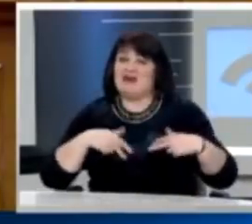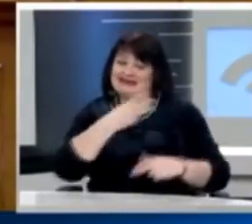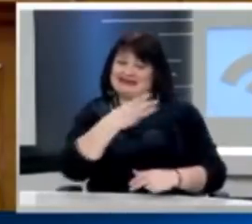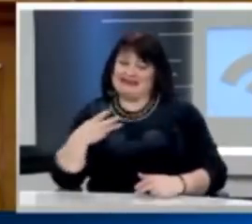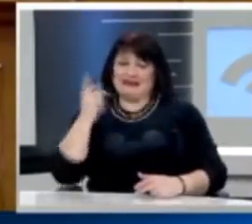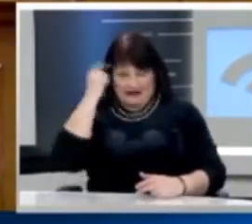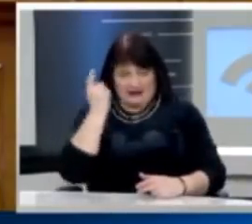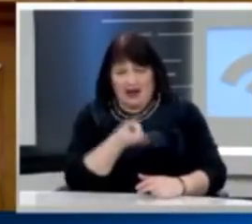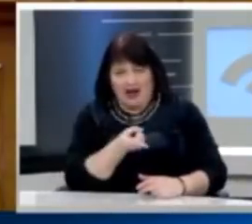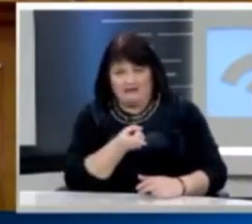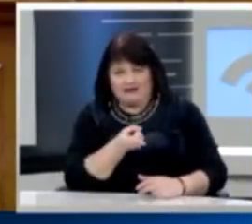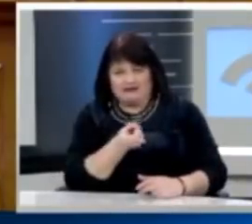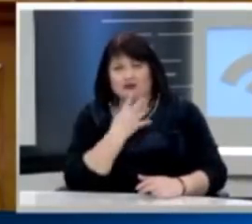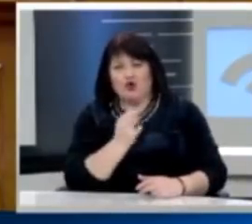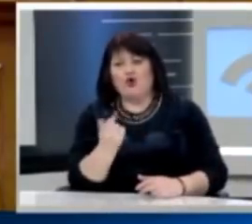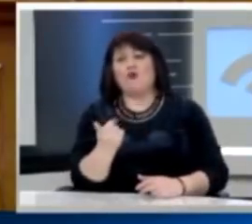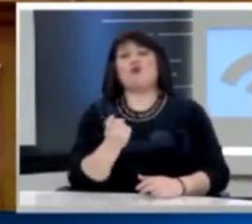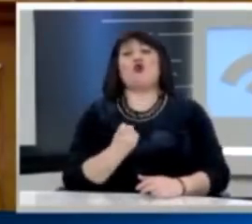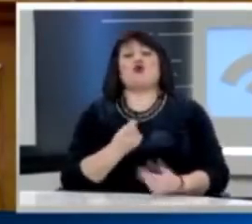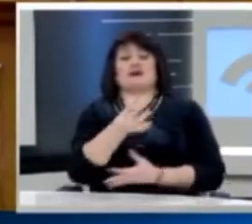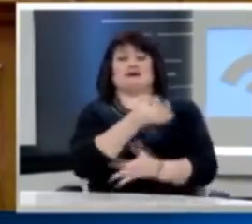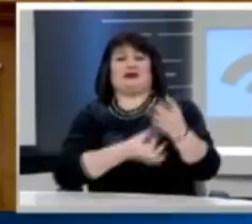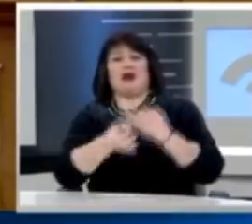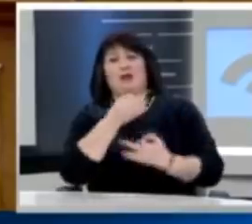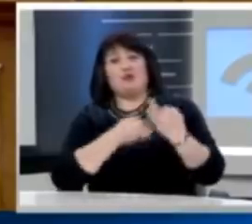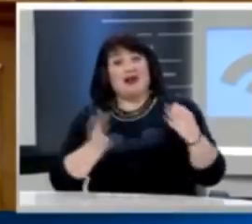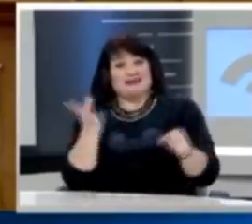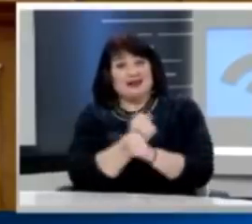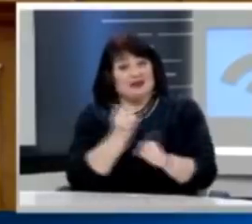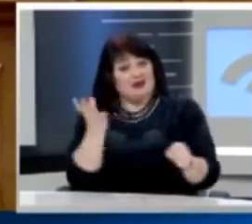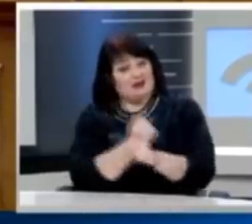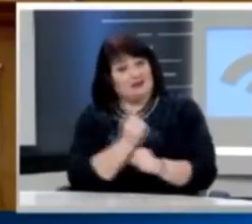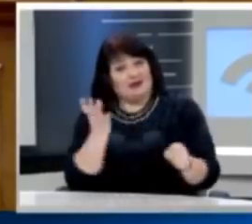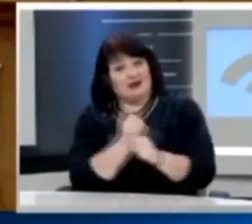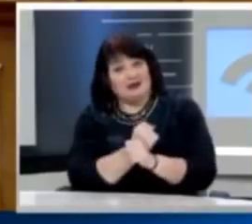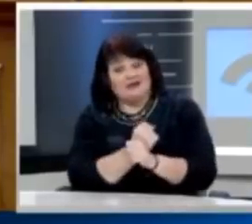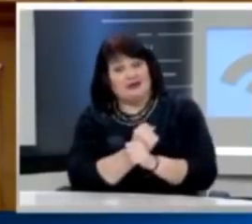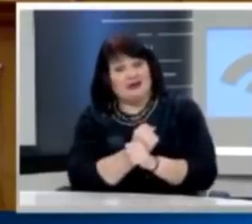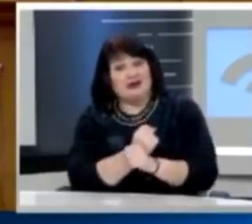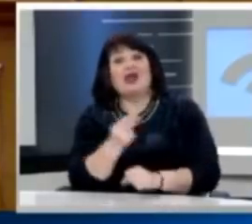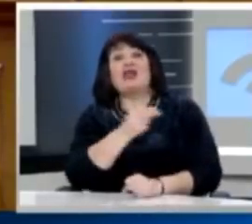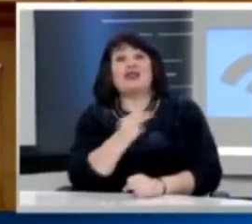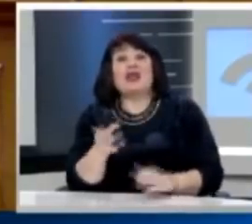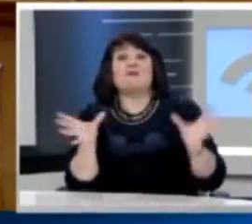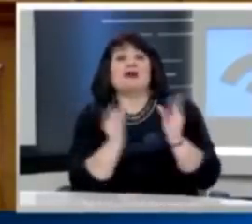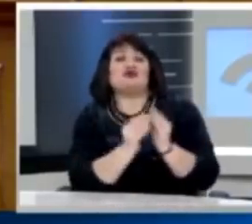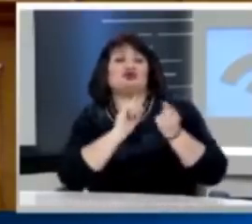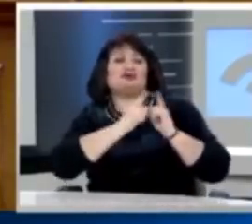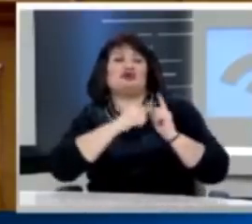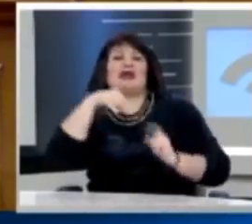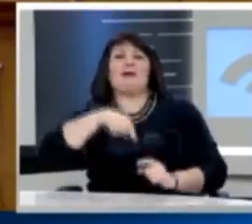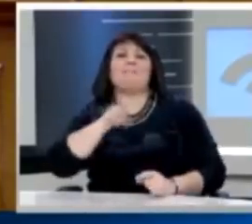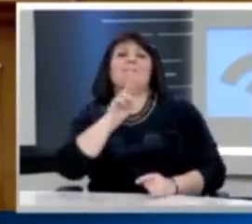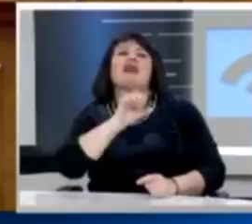ΣΥΡΙΖΑ, γιατί είναι πρόκληση να μιλάτε για επίτευγμα όταν αναφέρεστε στη Συμφωνία των